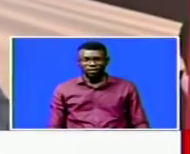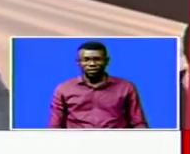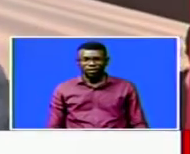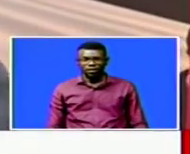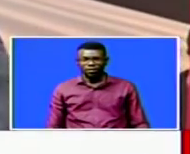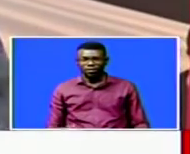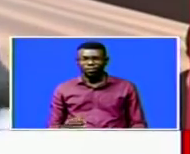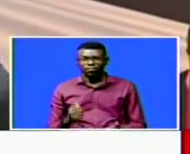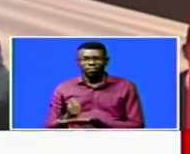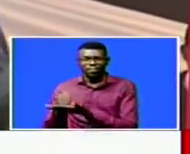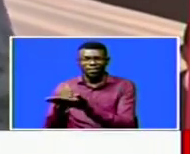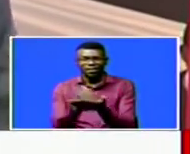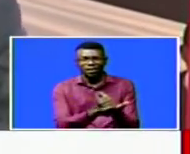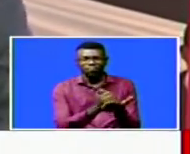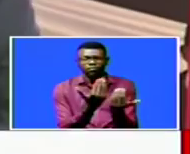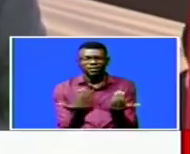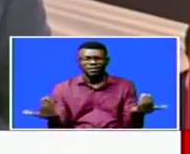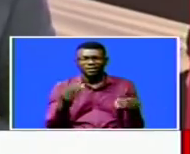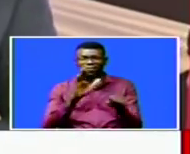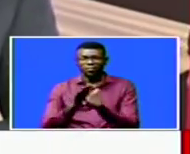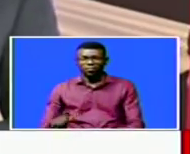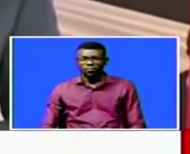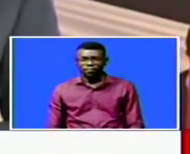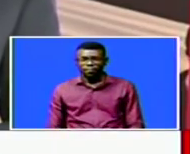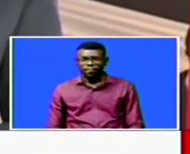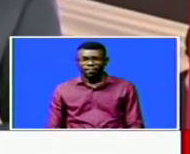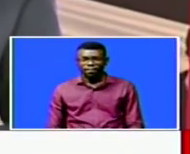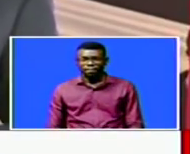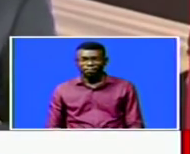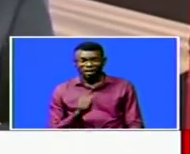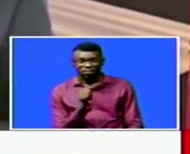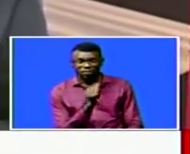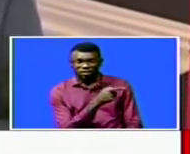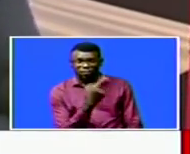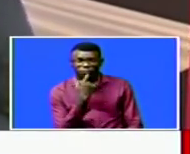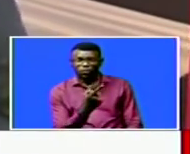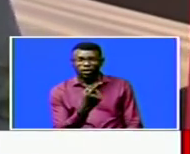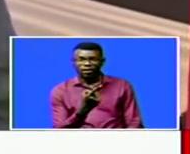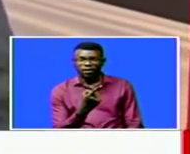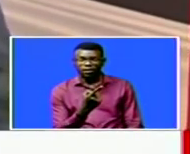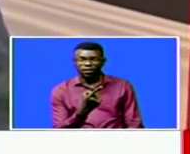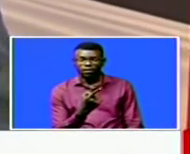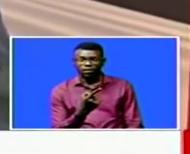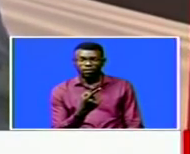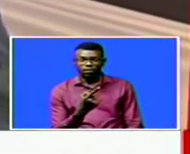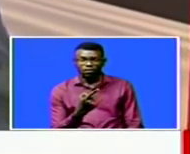ambayo imesaidia watoto wengi sana. Mzee alikuwa ameanza